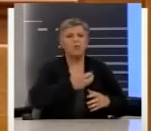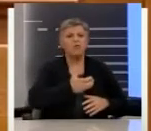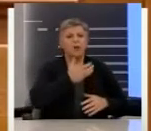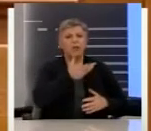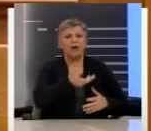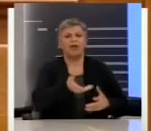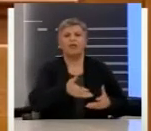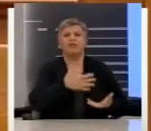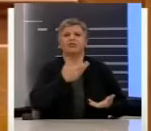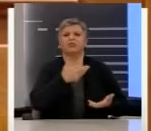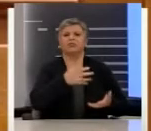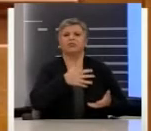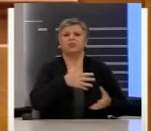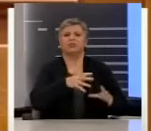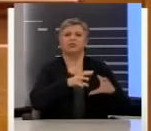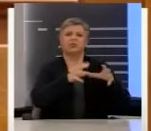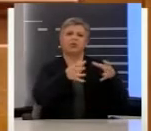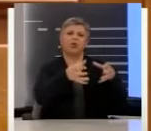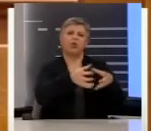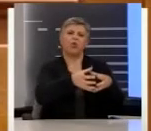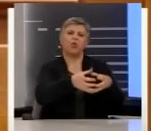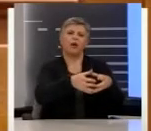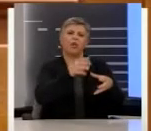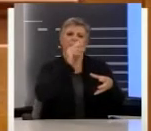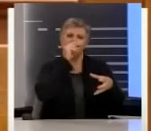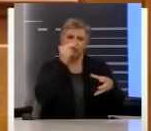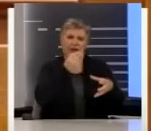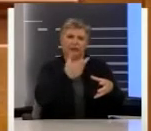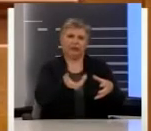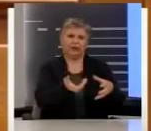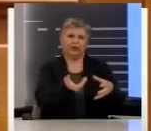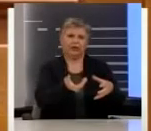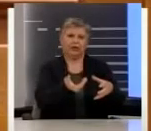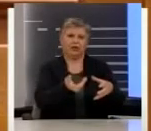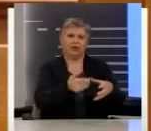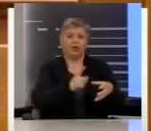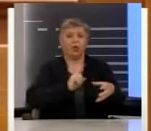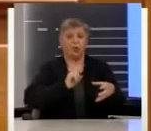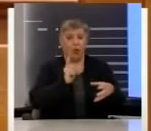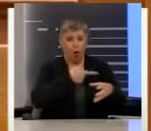ως σύνολο, αλλά οι άνθρωποι που